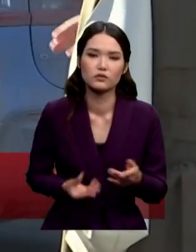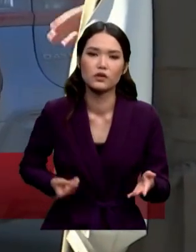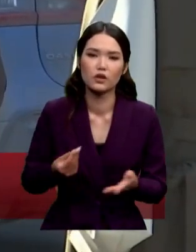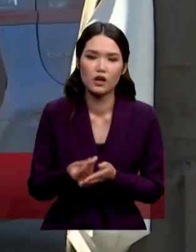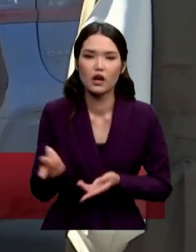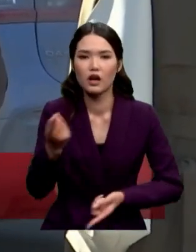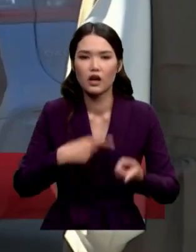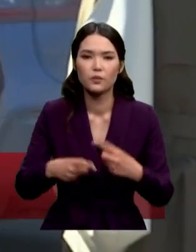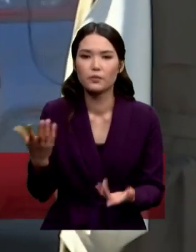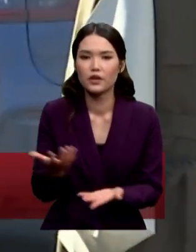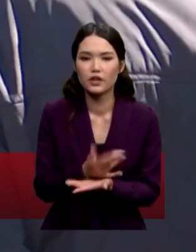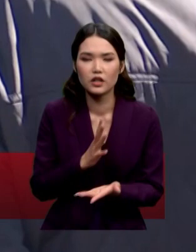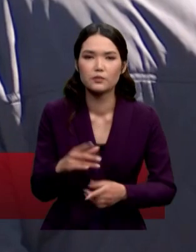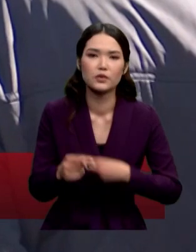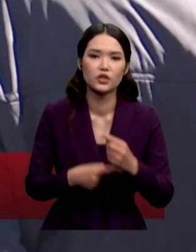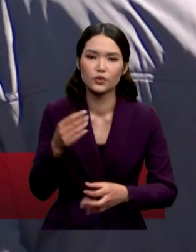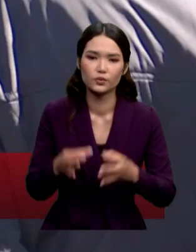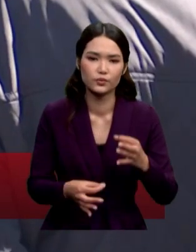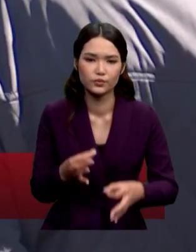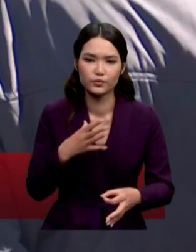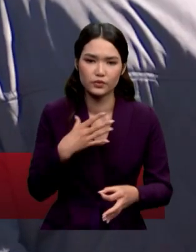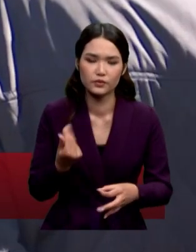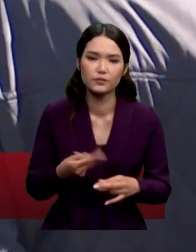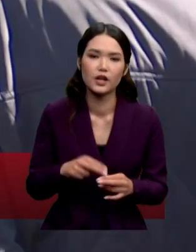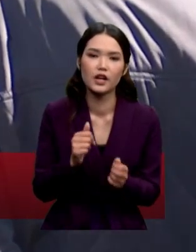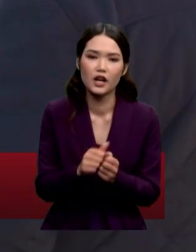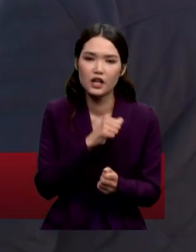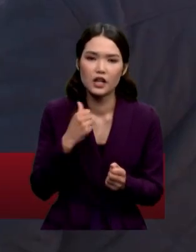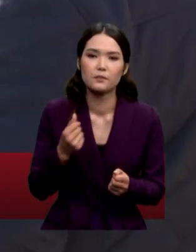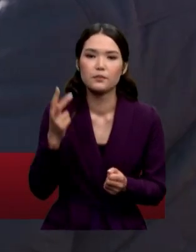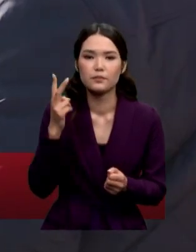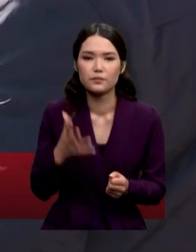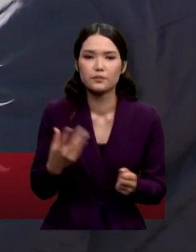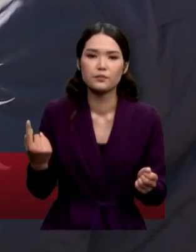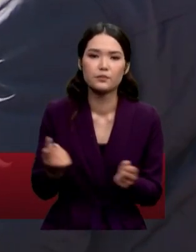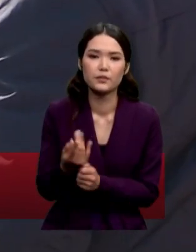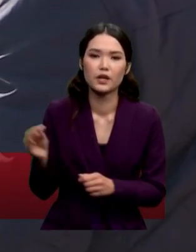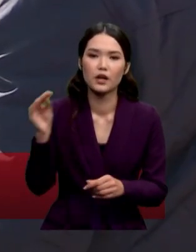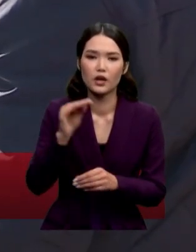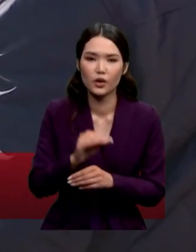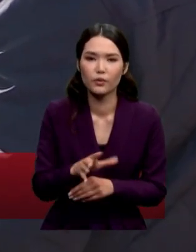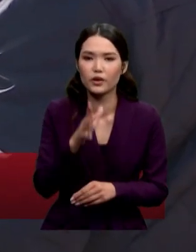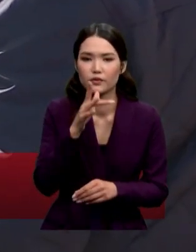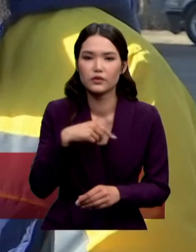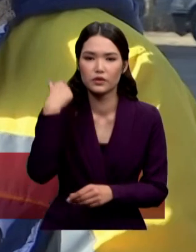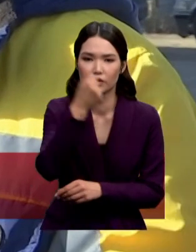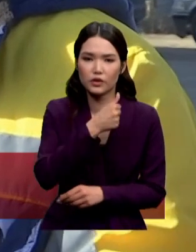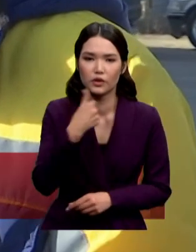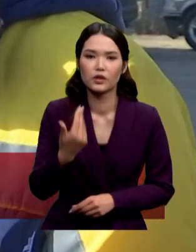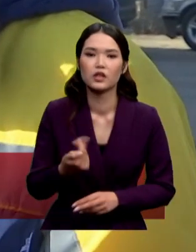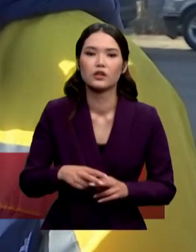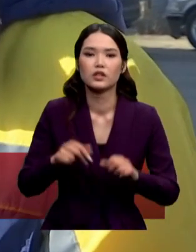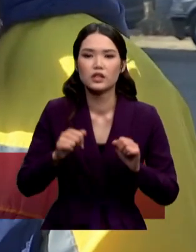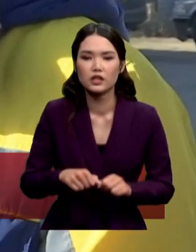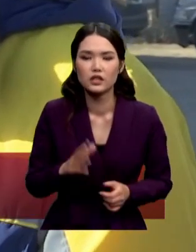не получается даже через суд. Ирина Мануэлова мечтала о квартире, сделала первоначальный взнос и еще в течение года вносила